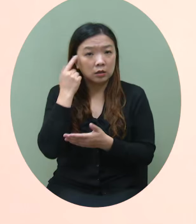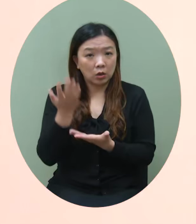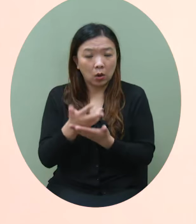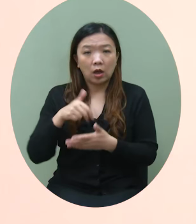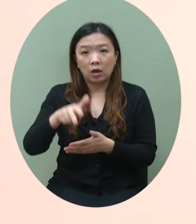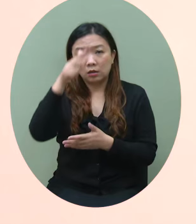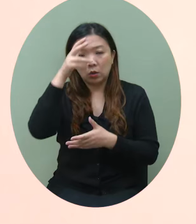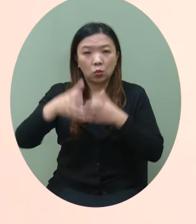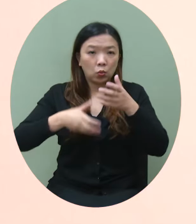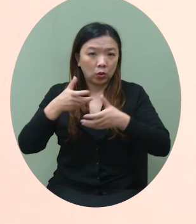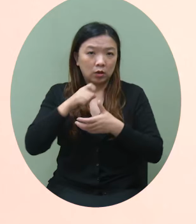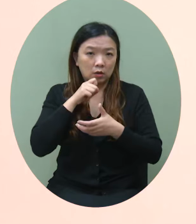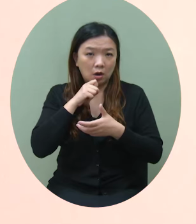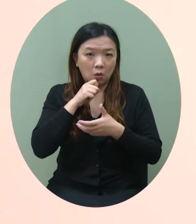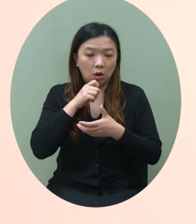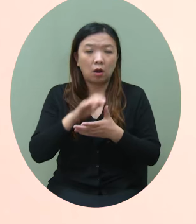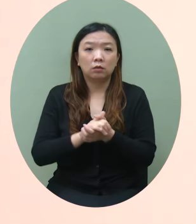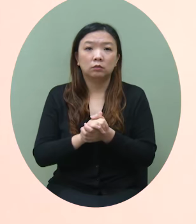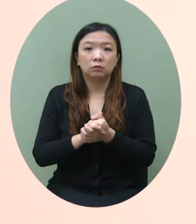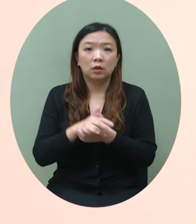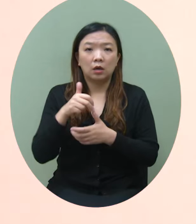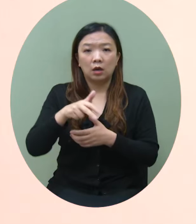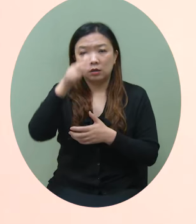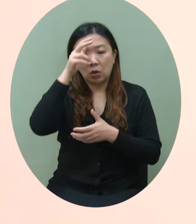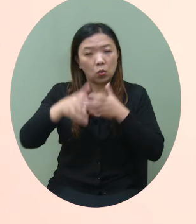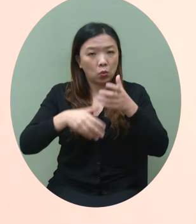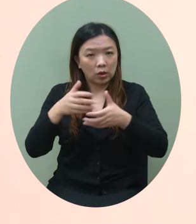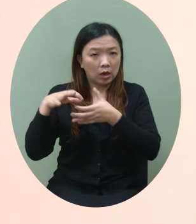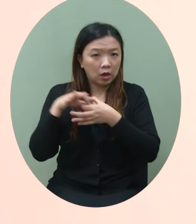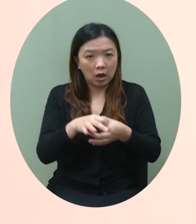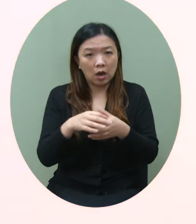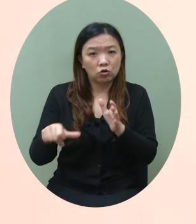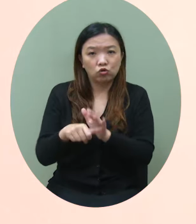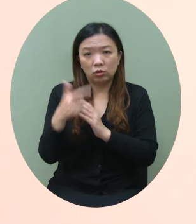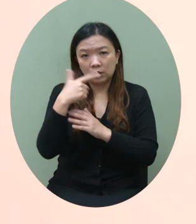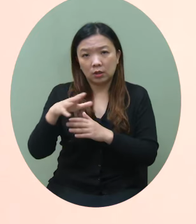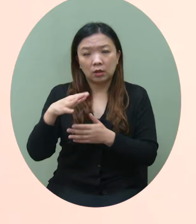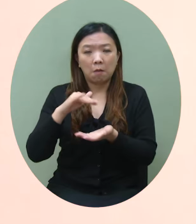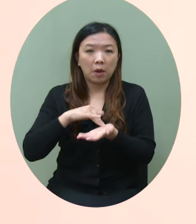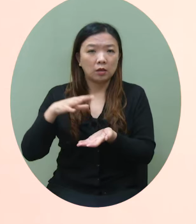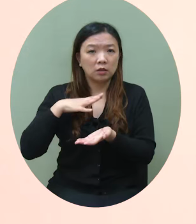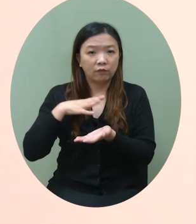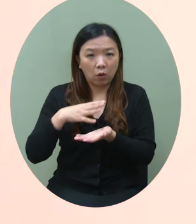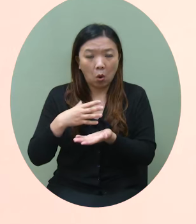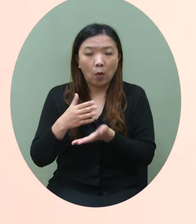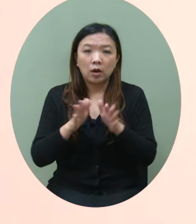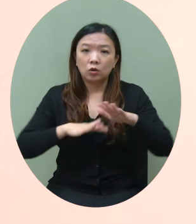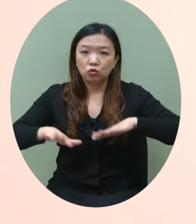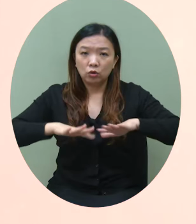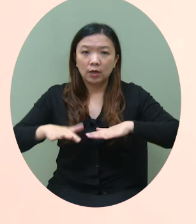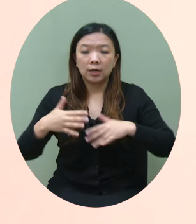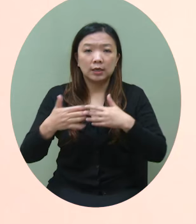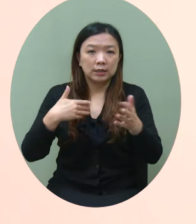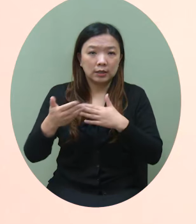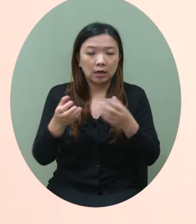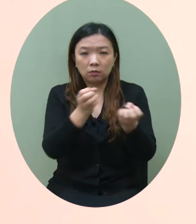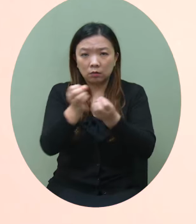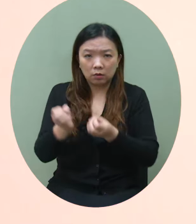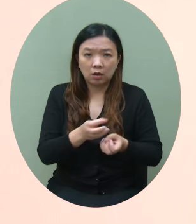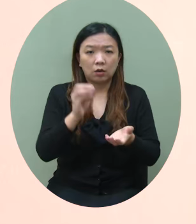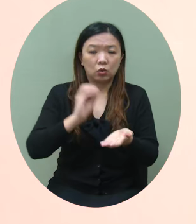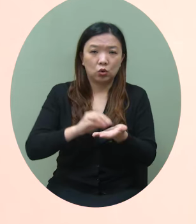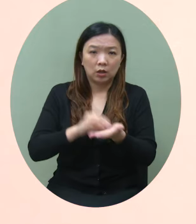會議行政會議也會就著最新的疫情和所需要行政會議處理的事是討論及作出一個決定